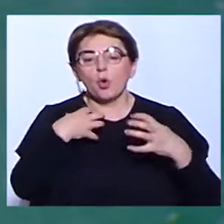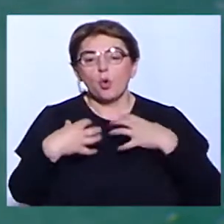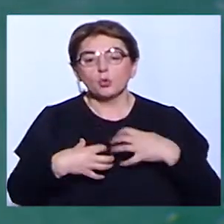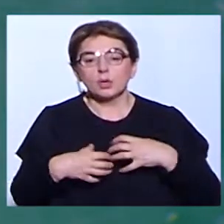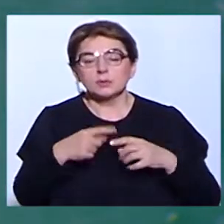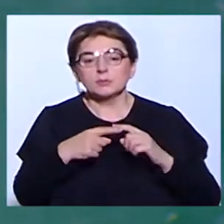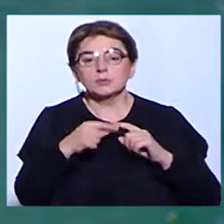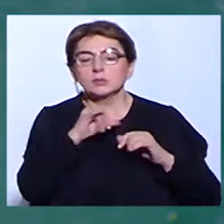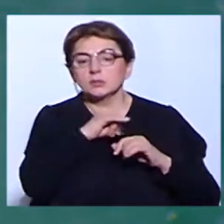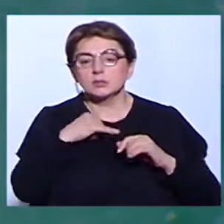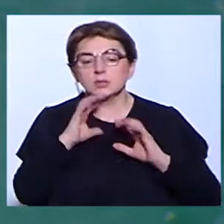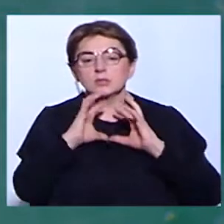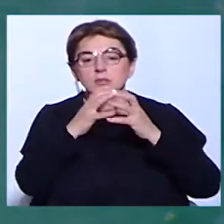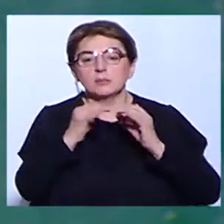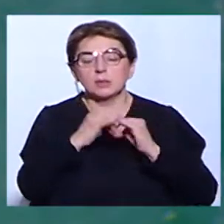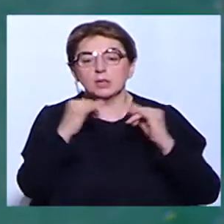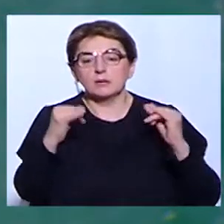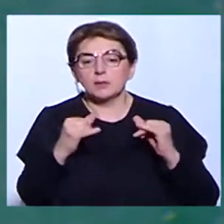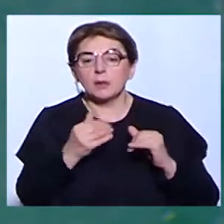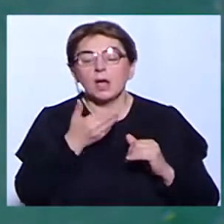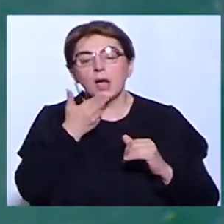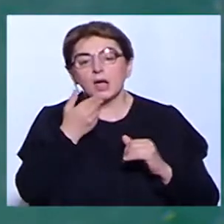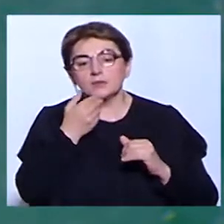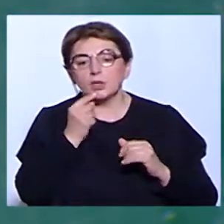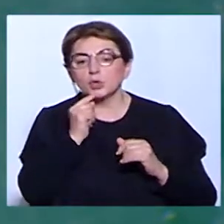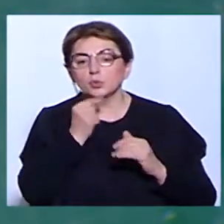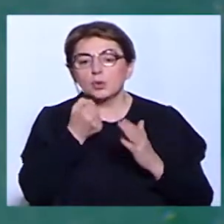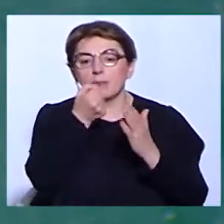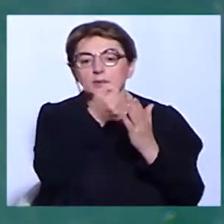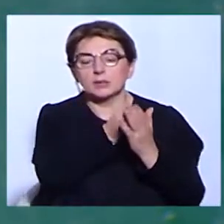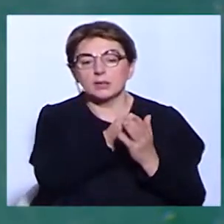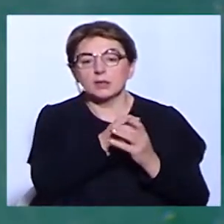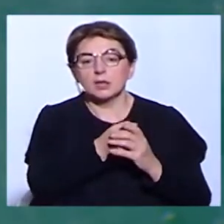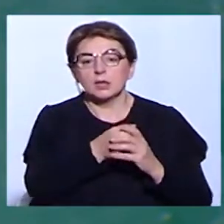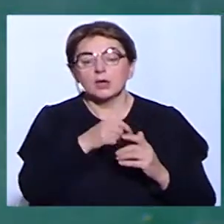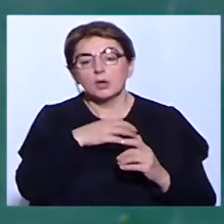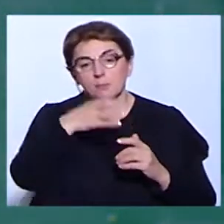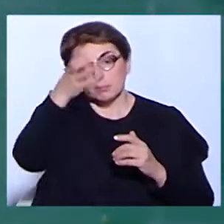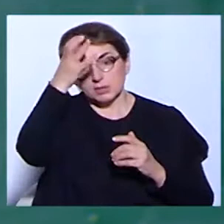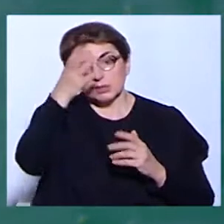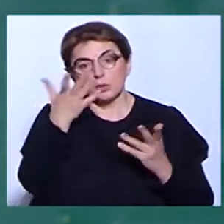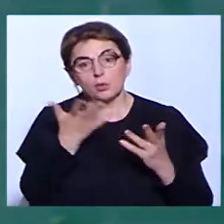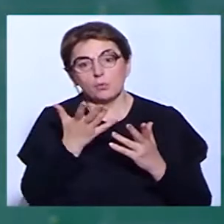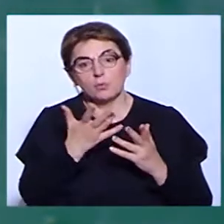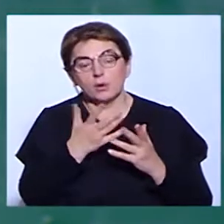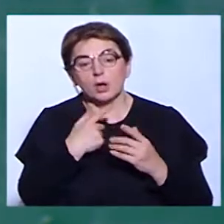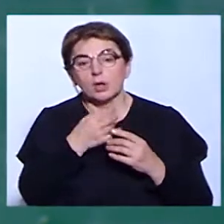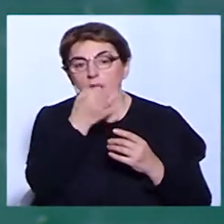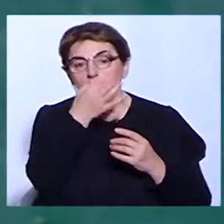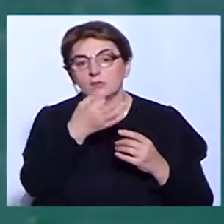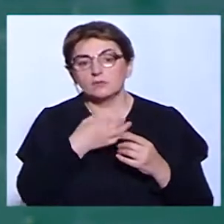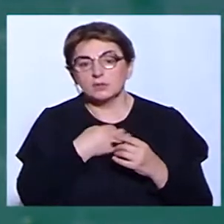სამყაროს განვითარებას მარტივიდან რთული ორგანიზმებისაკენ. მეცნიერი, რომელმაც მოგვაწოდა